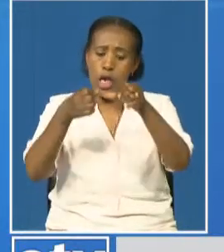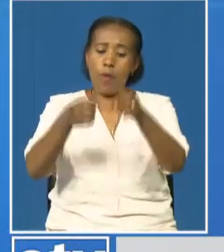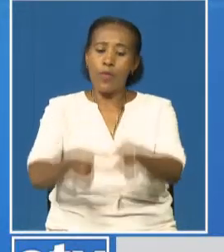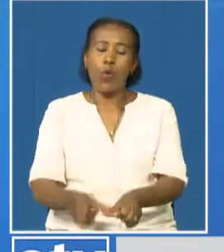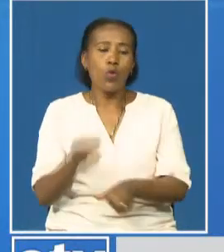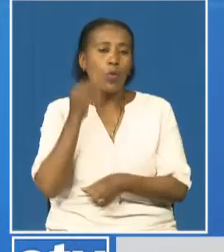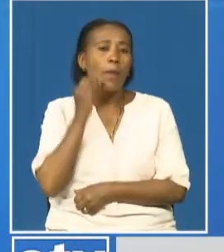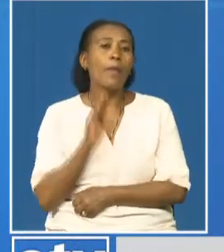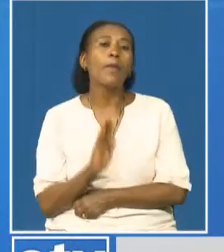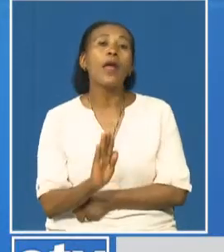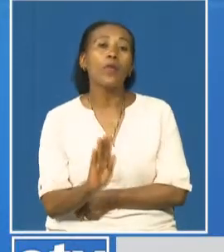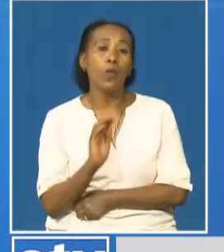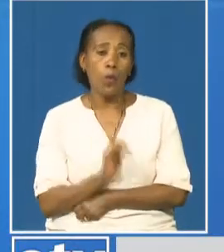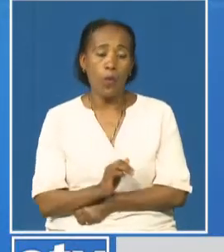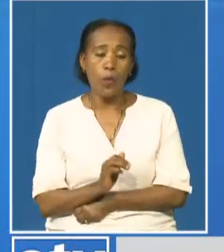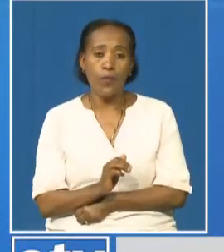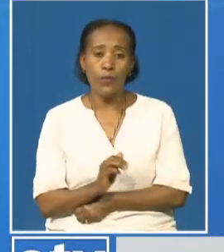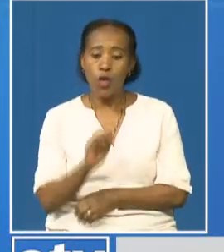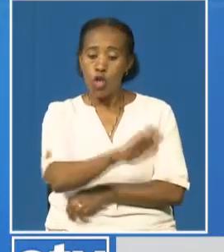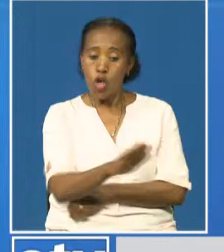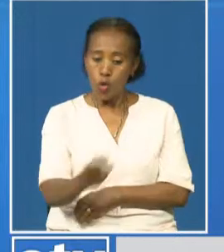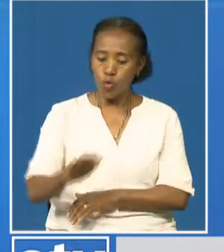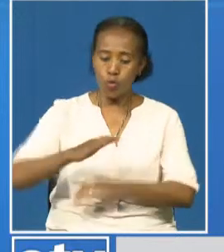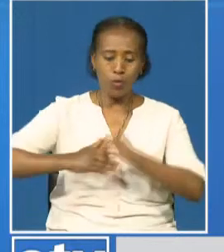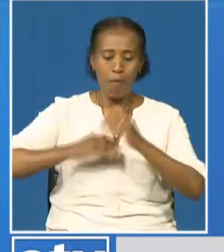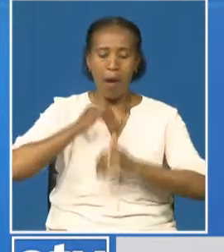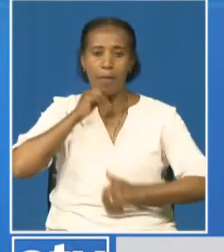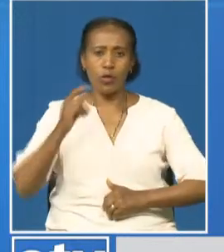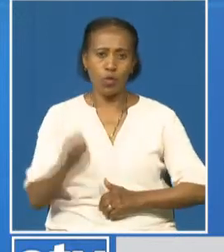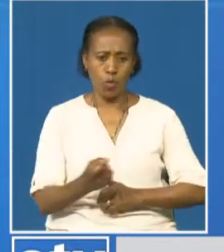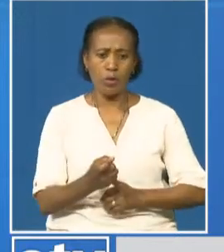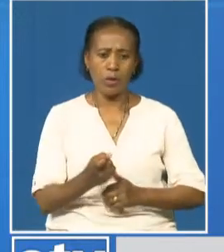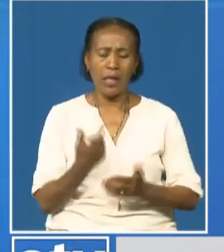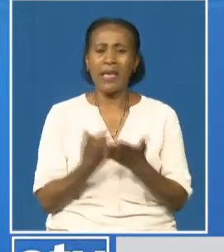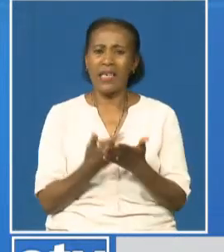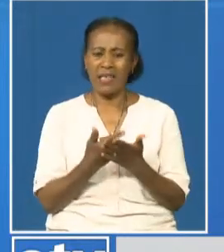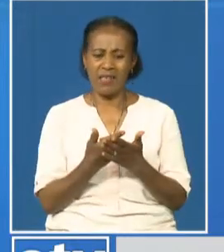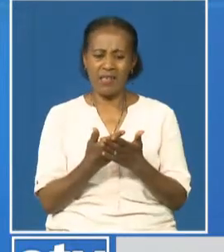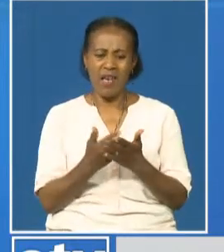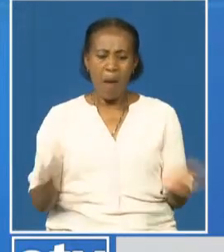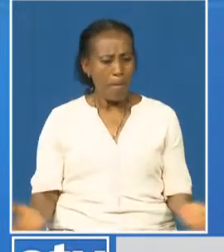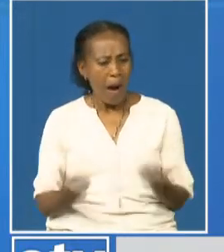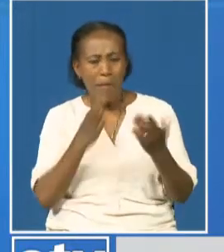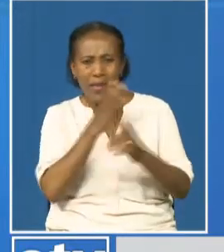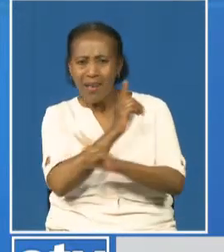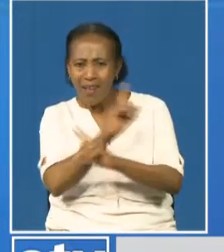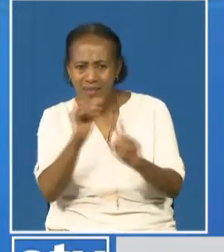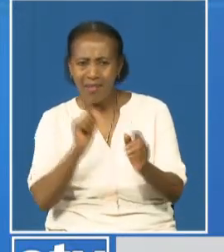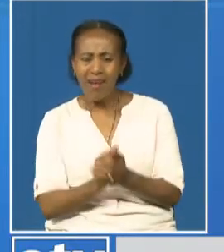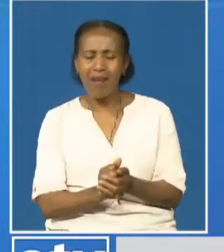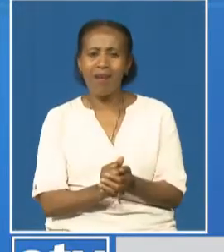የሚቆዩበት ቤት ለልጆቹ የማይመች ከሆነ ስቲሙሌት የማያደርግ የማያበረታታ